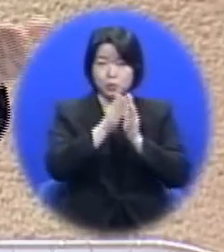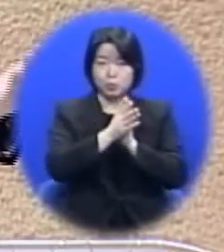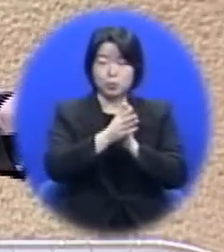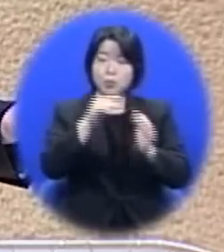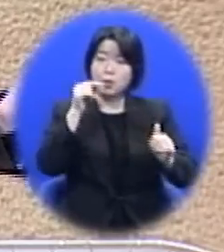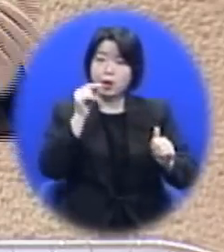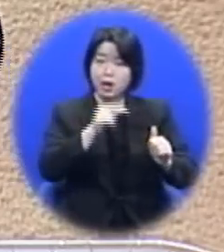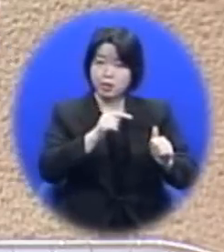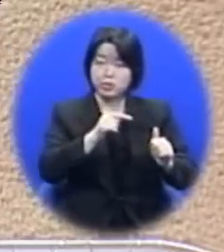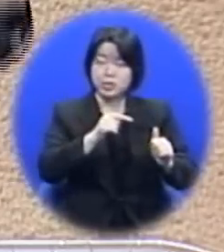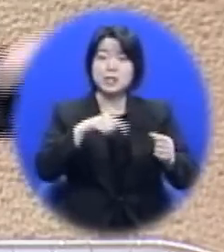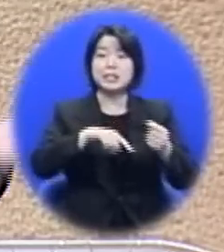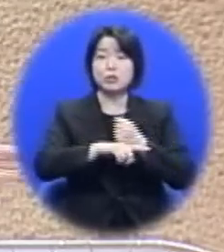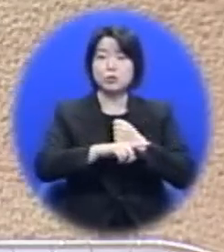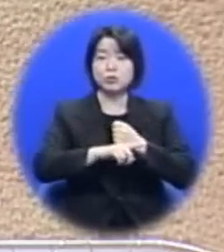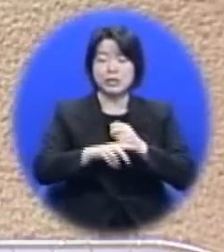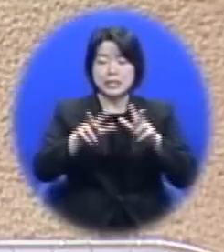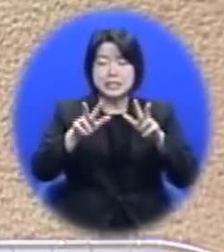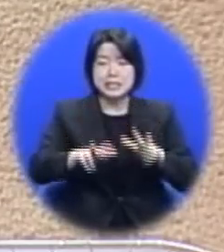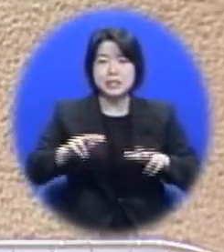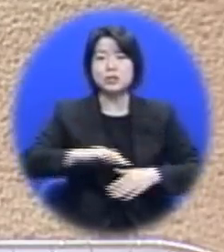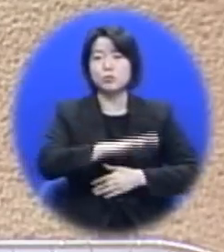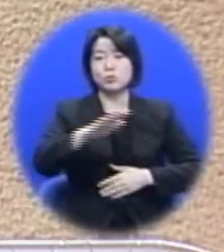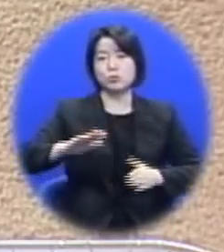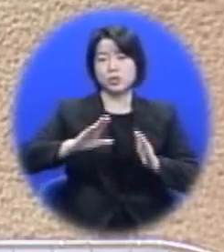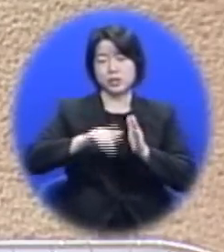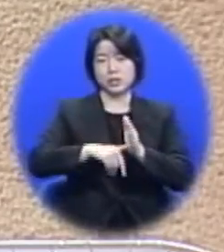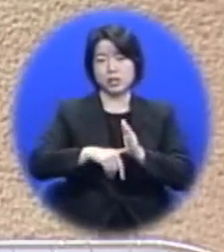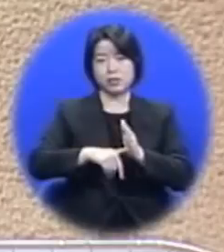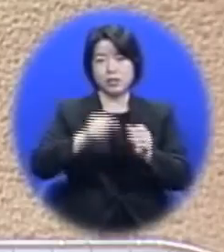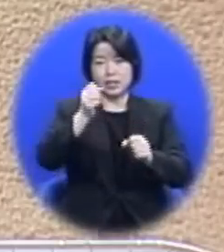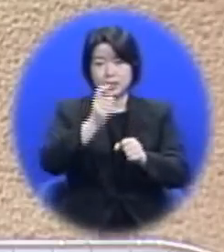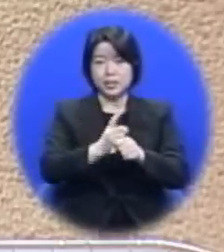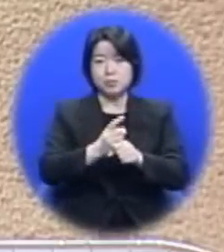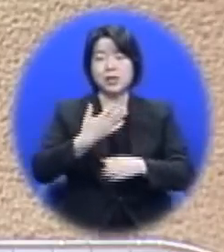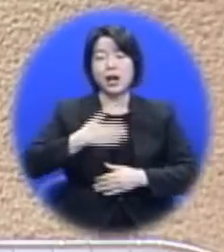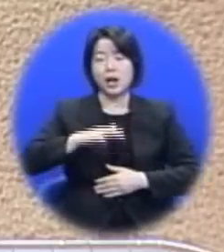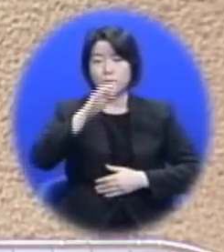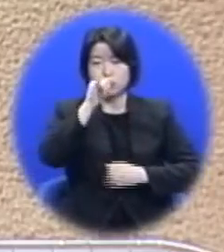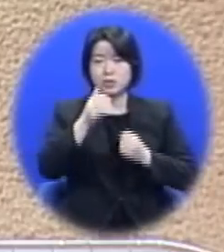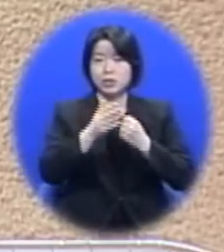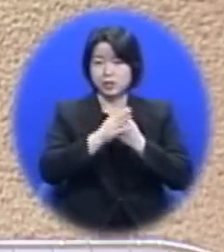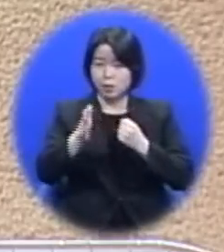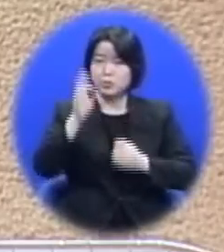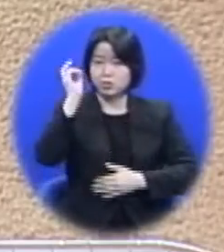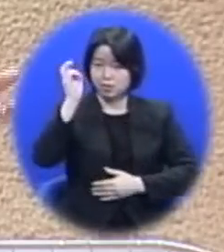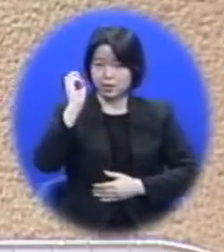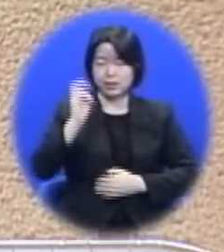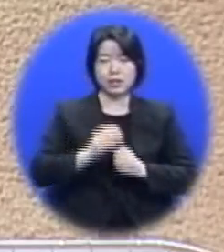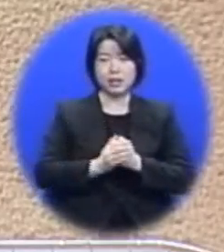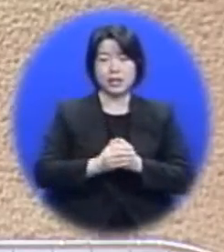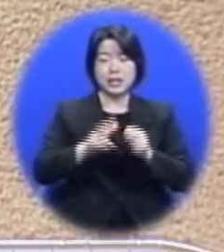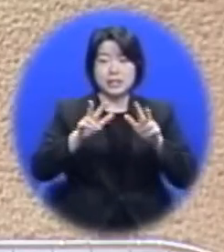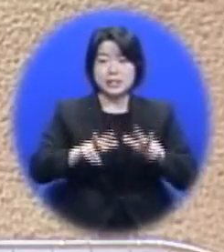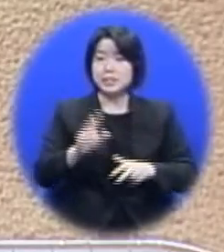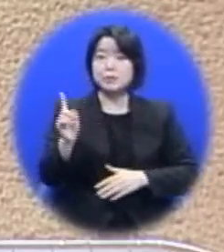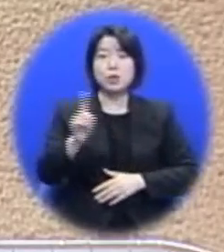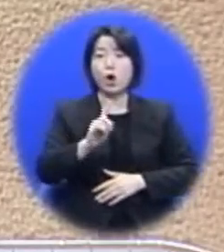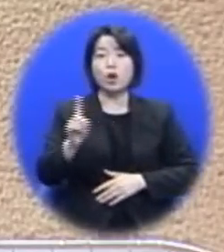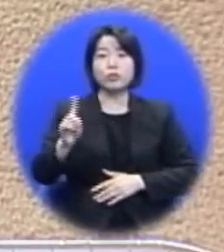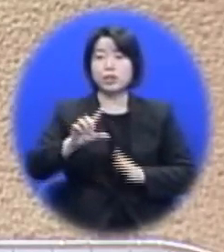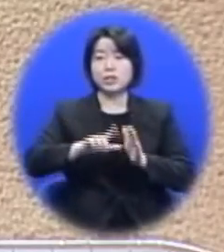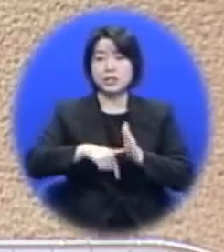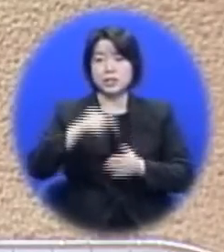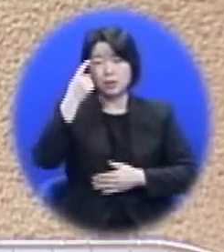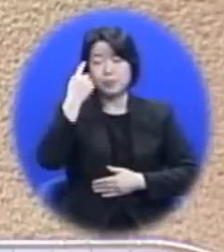우리 시대를 이미 알고 계셨기 때문에 그렇게 말씀하셨던 것 같습니다. 지금이 어떤 시대입니까?